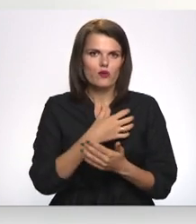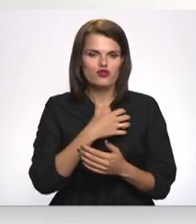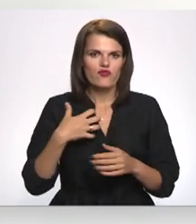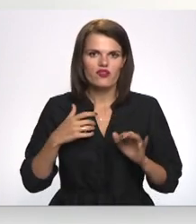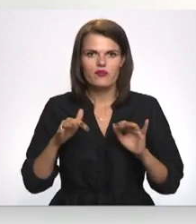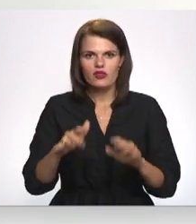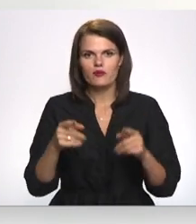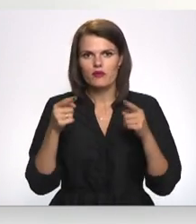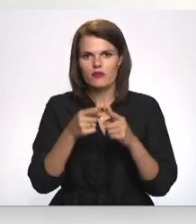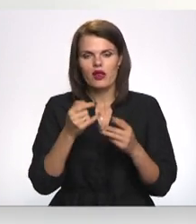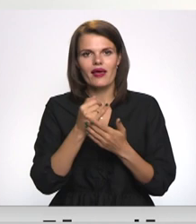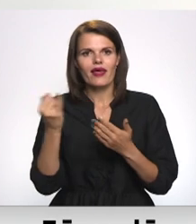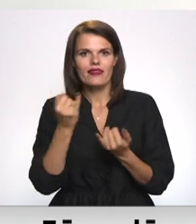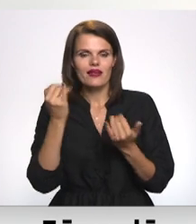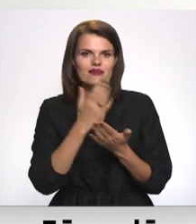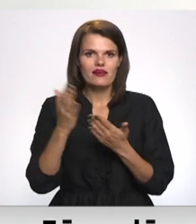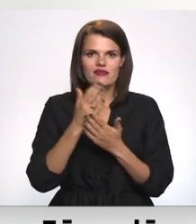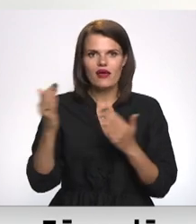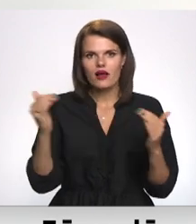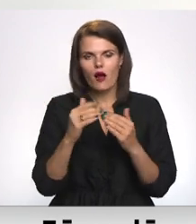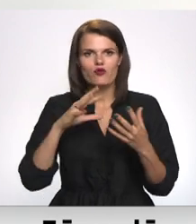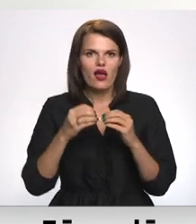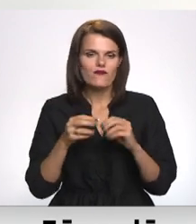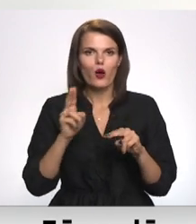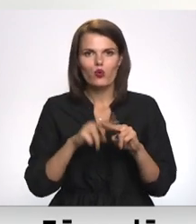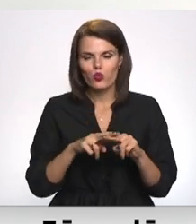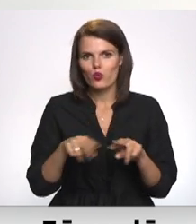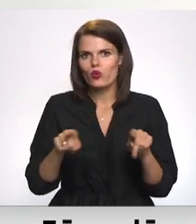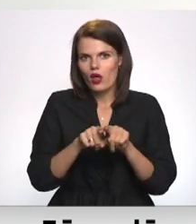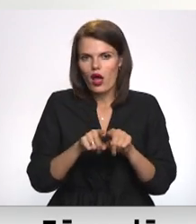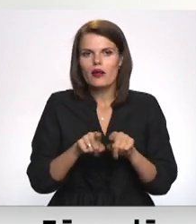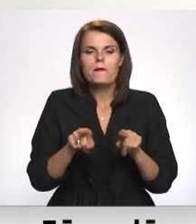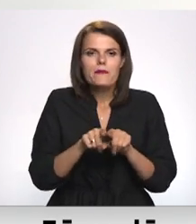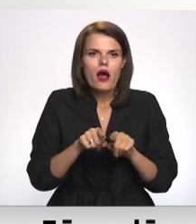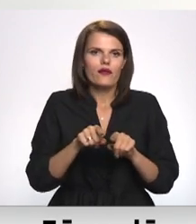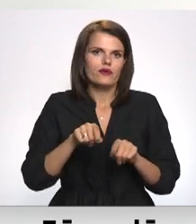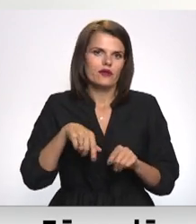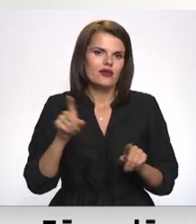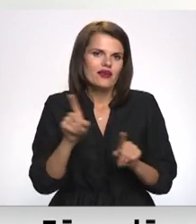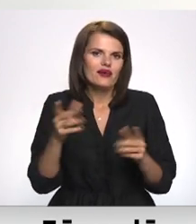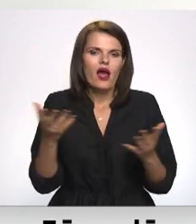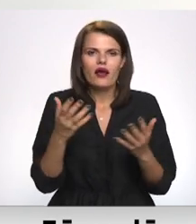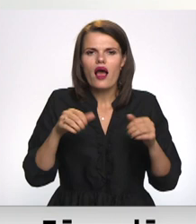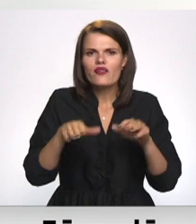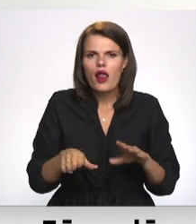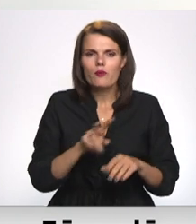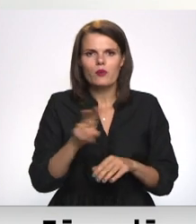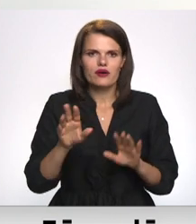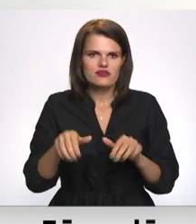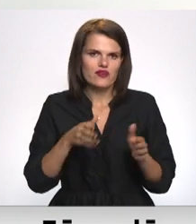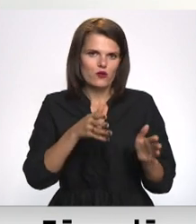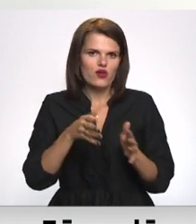šīs intereses sabalansēt, ievērot, un arī pat tad, ja ir kāda lēmuma, kas varētu